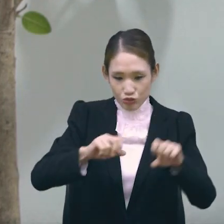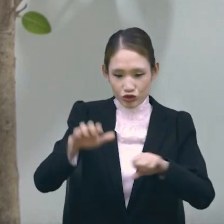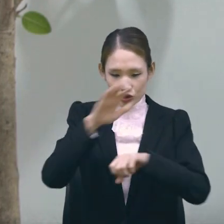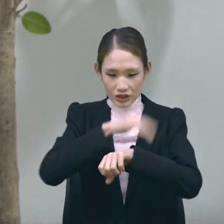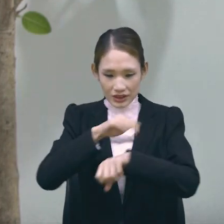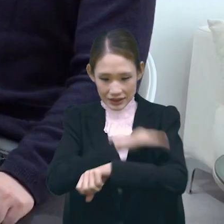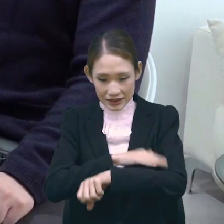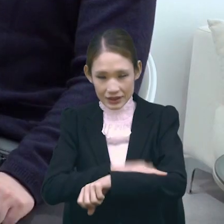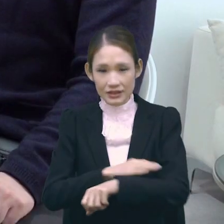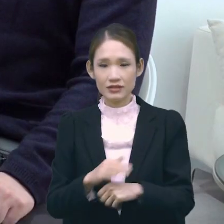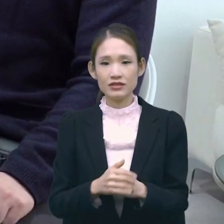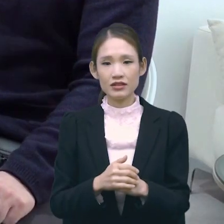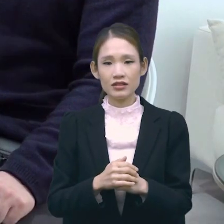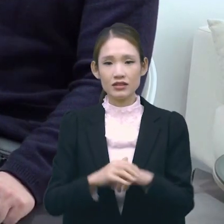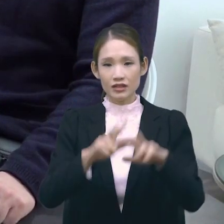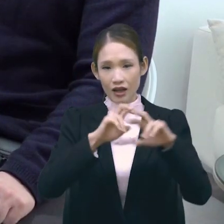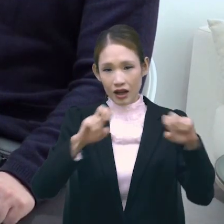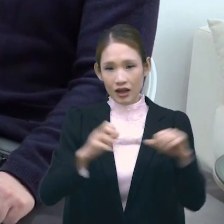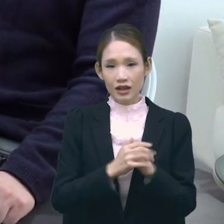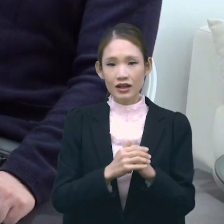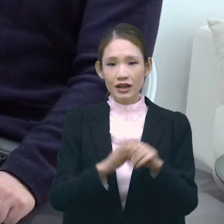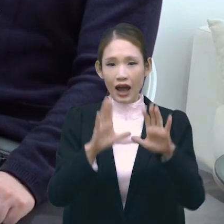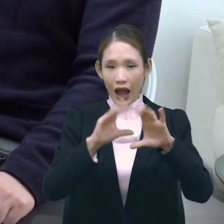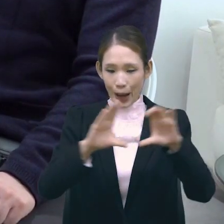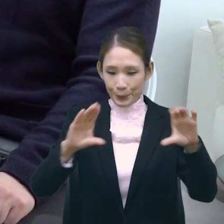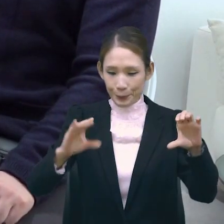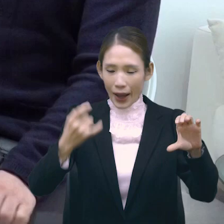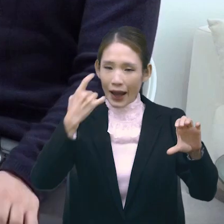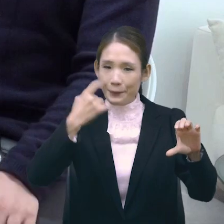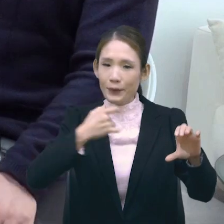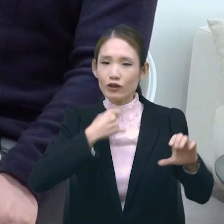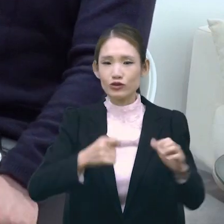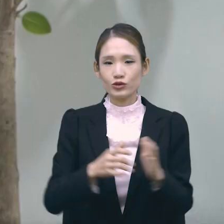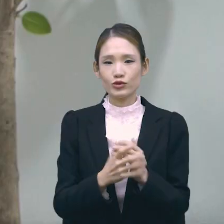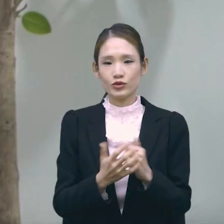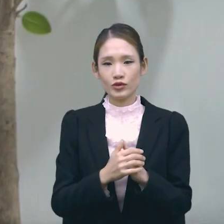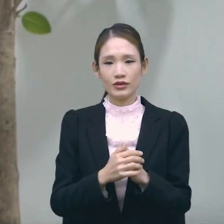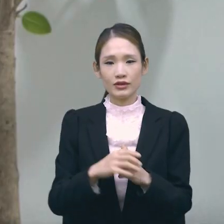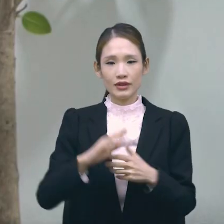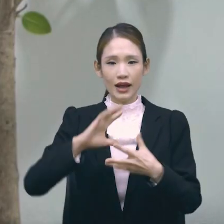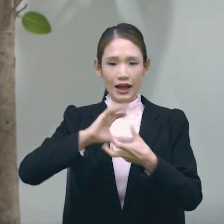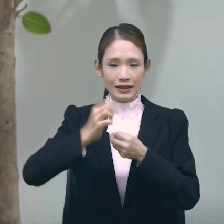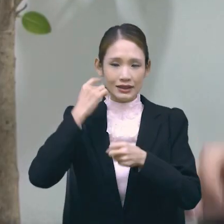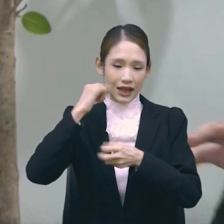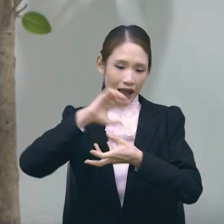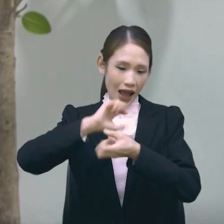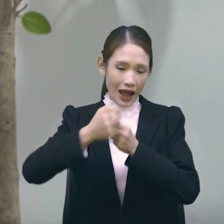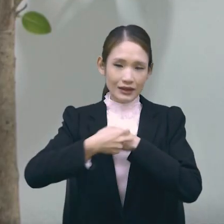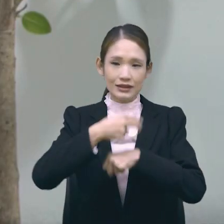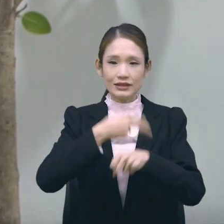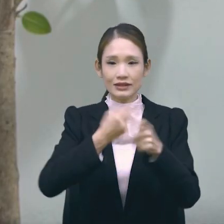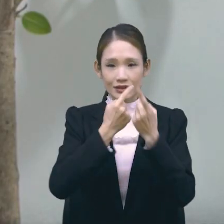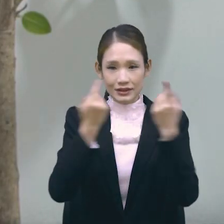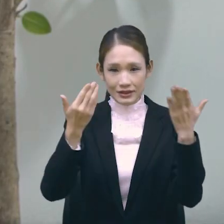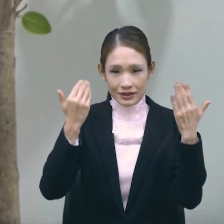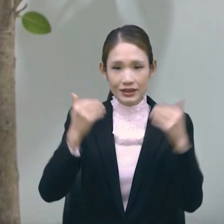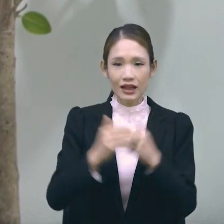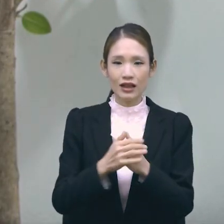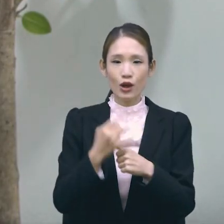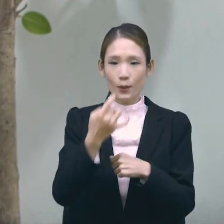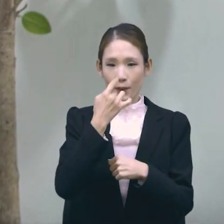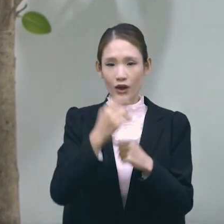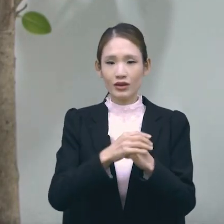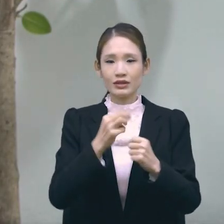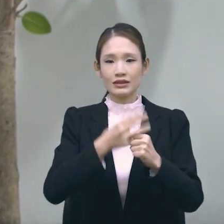해부 실습 해부를 해요? 그럼요. 아 안마 배우려고 해부를 그래요. 그러니까 의대 한의대에서 배우는 그 교재를